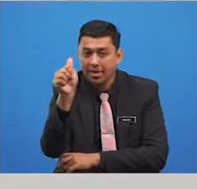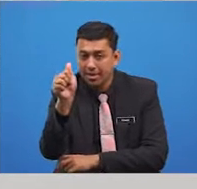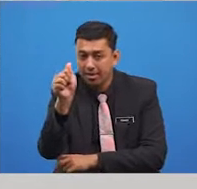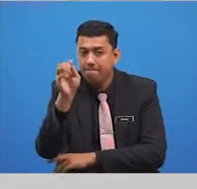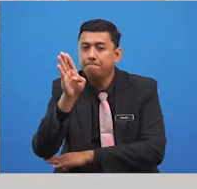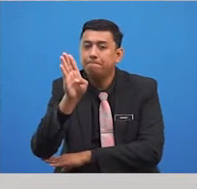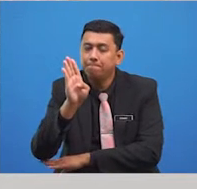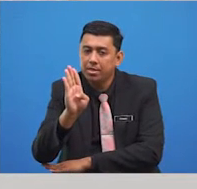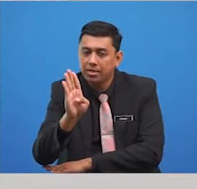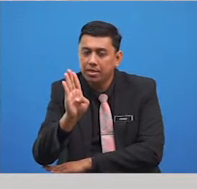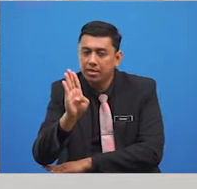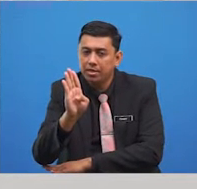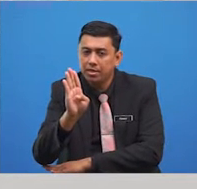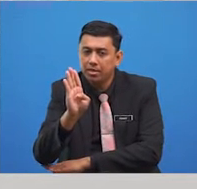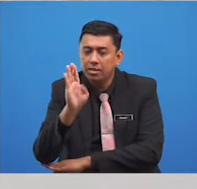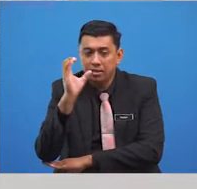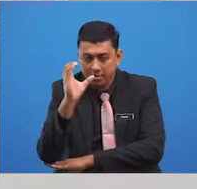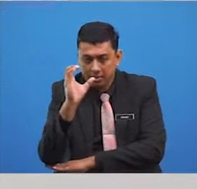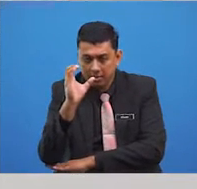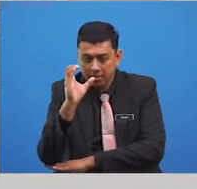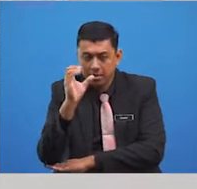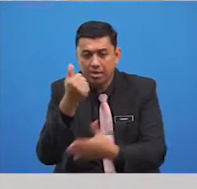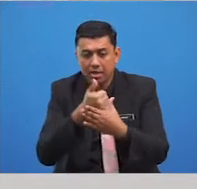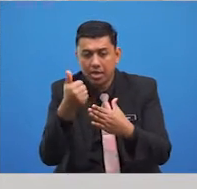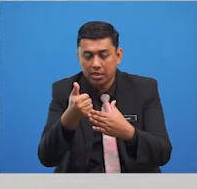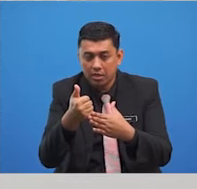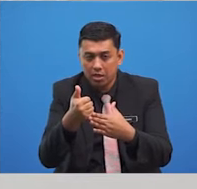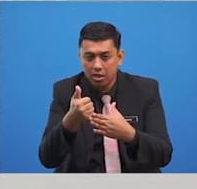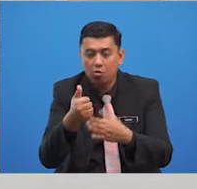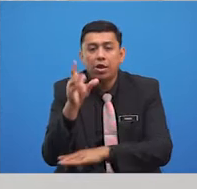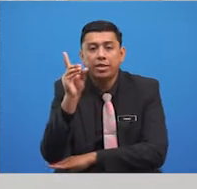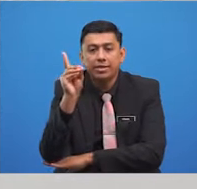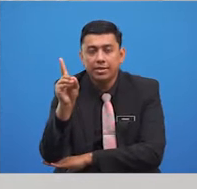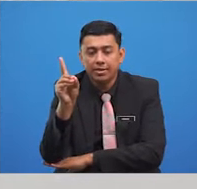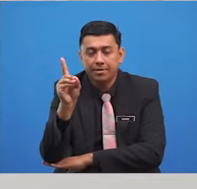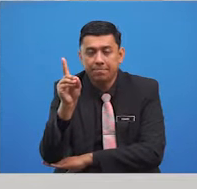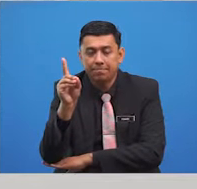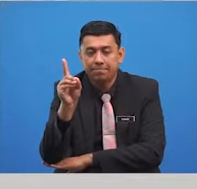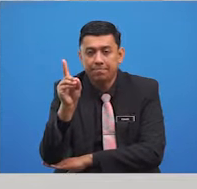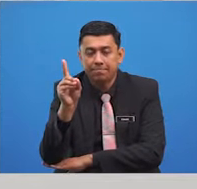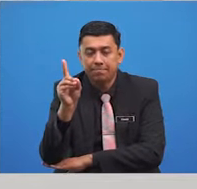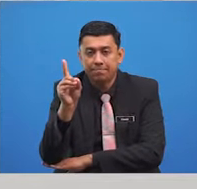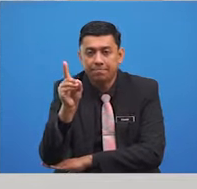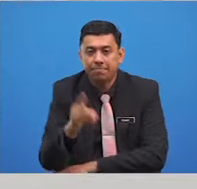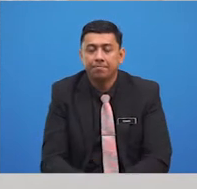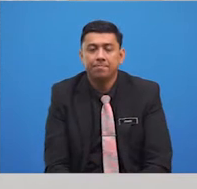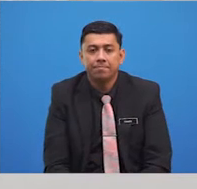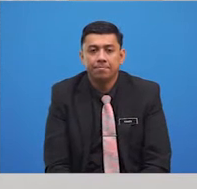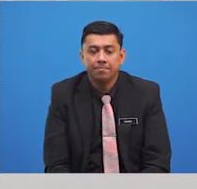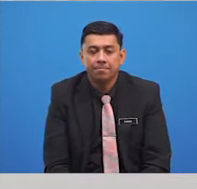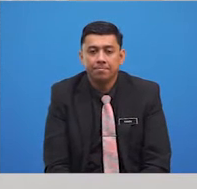B. Hutan hujan tropika. C. Hutan paya bakau. D. Hutan